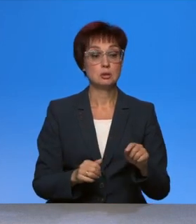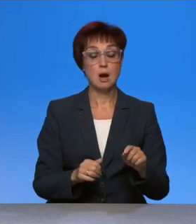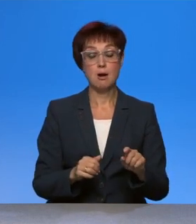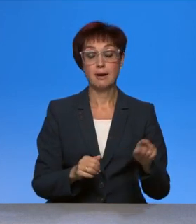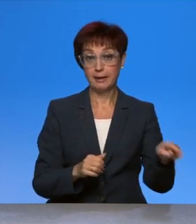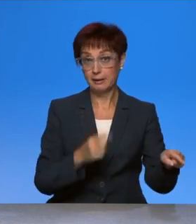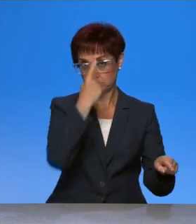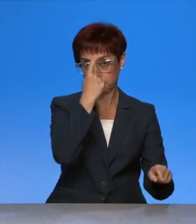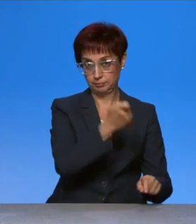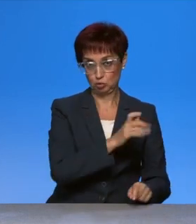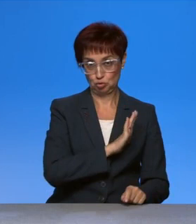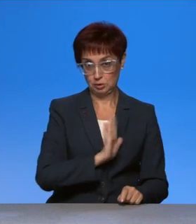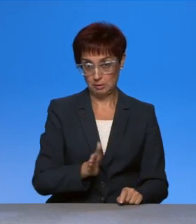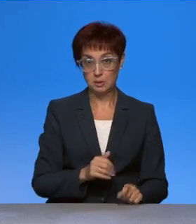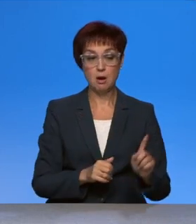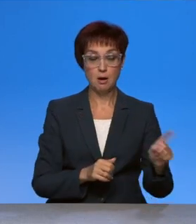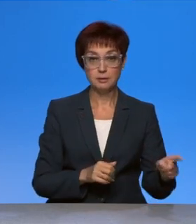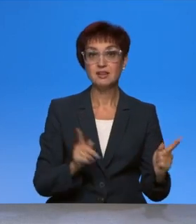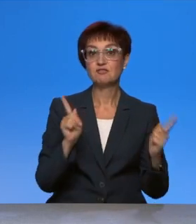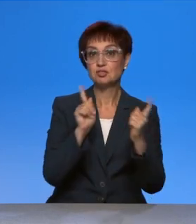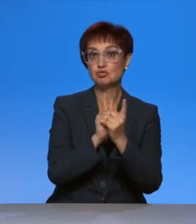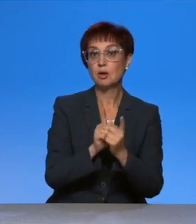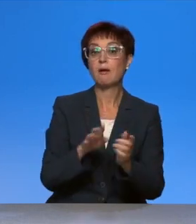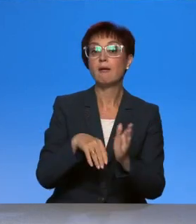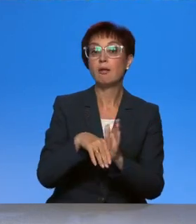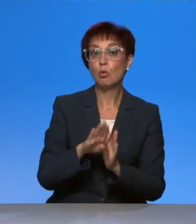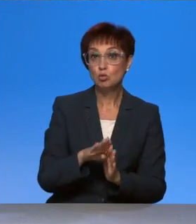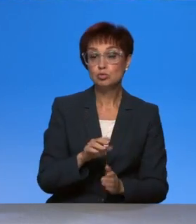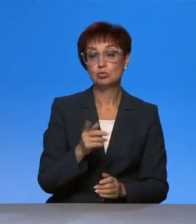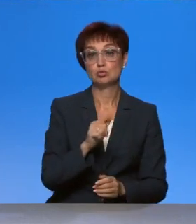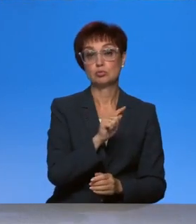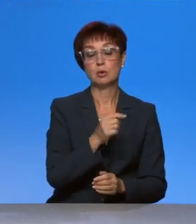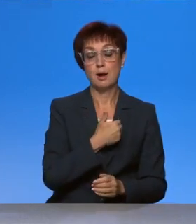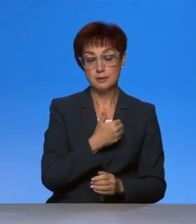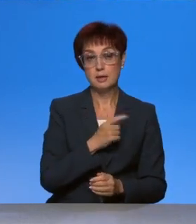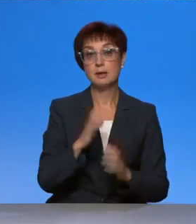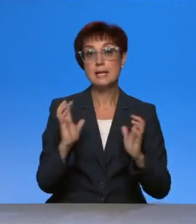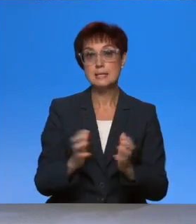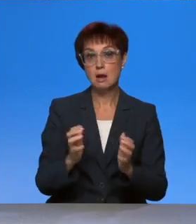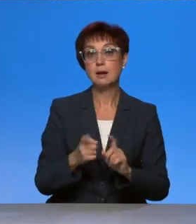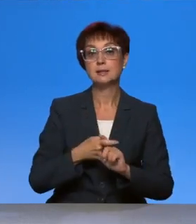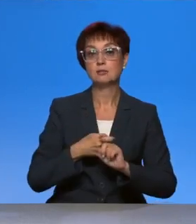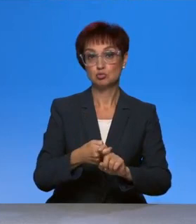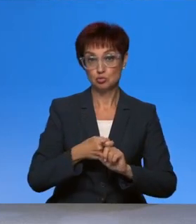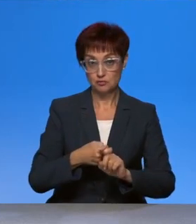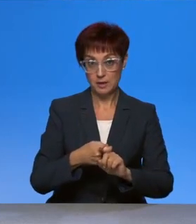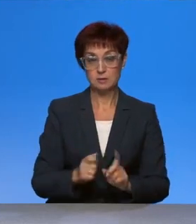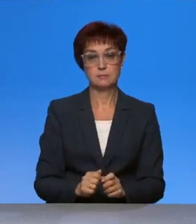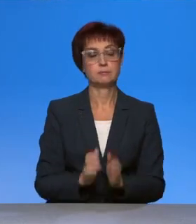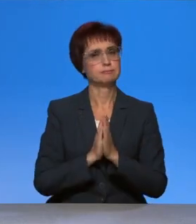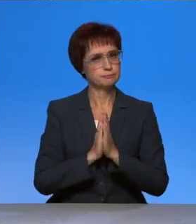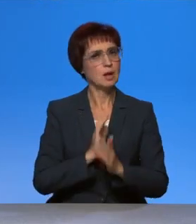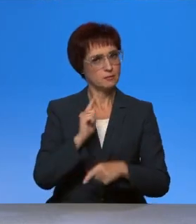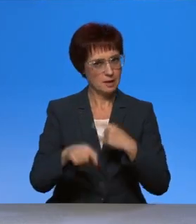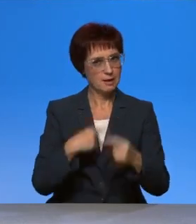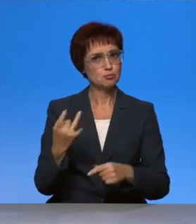чем когда-либо, потому что хотели именно сохранять эту связь. Мы вас ждем. Спасибо. С сыном в следующий раз в студии с рассказом. Николай Миклуха-Маклай,